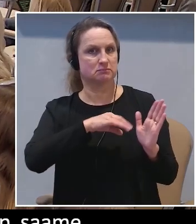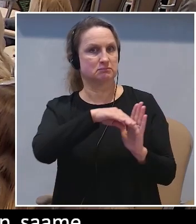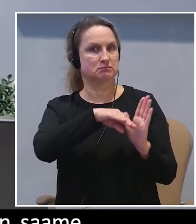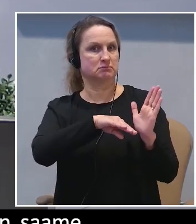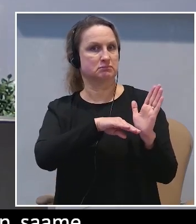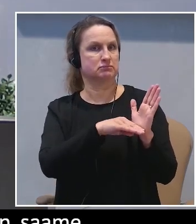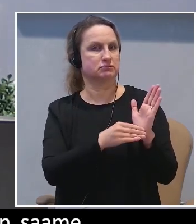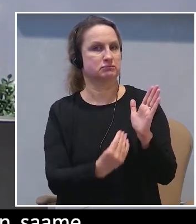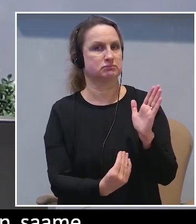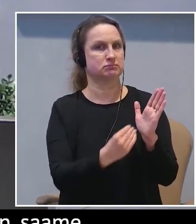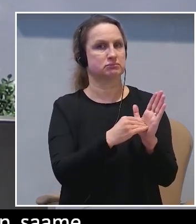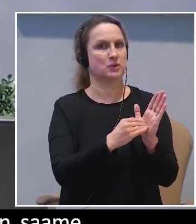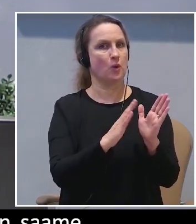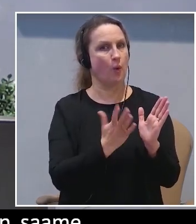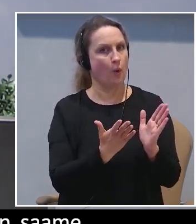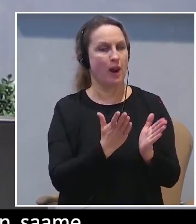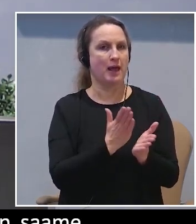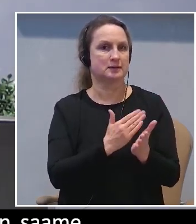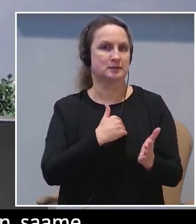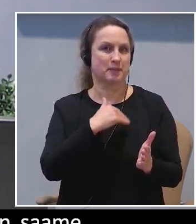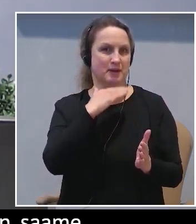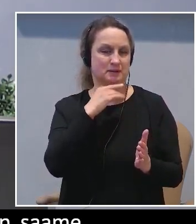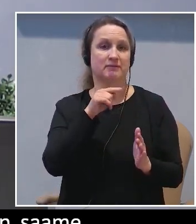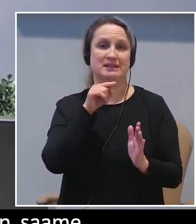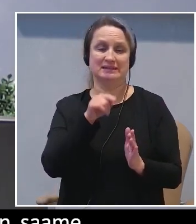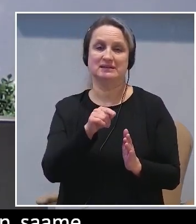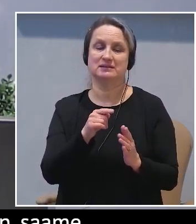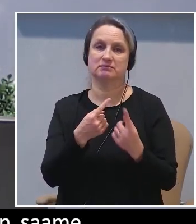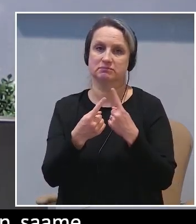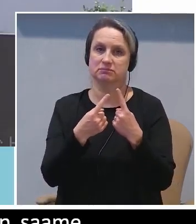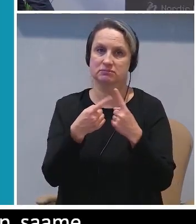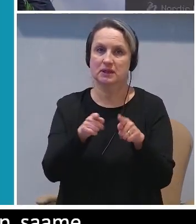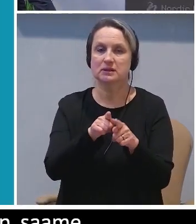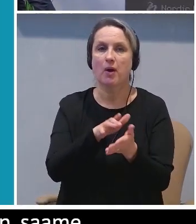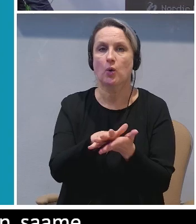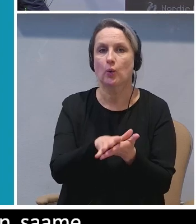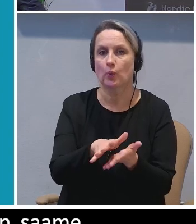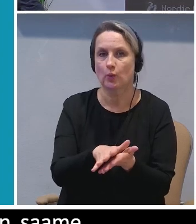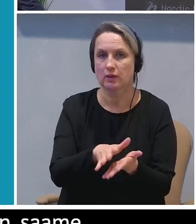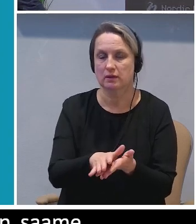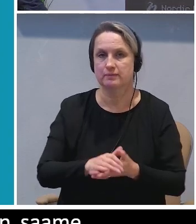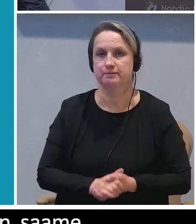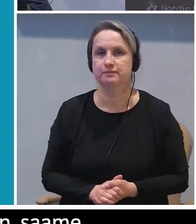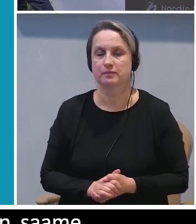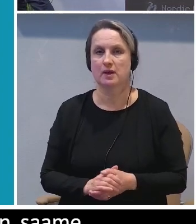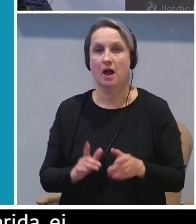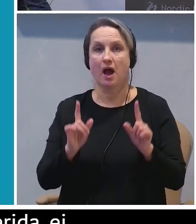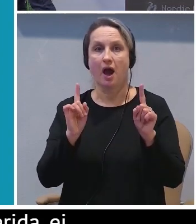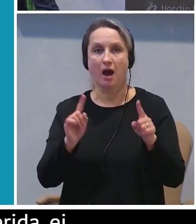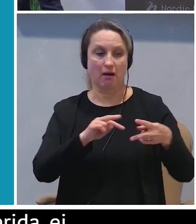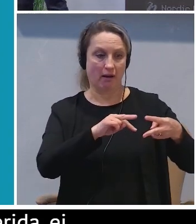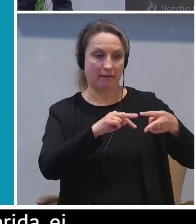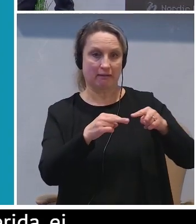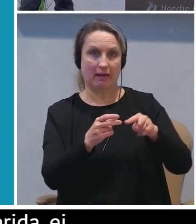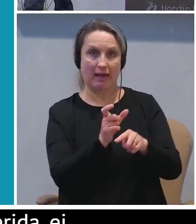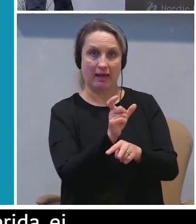ja a selles gene and aspektis put it räägime ka into a cell. kuludest. So you can see here Aga that we take a gene kui and võtta add geen ja it to a